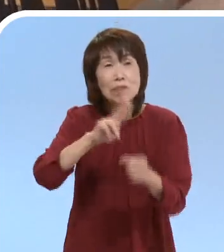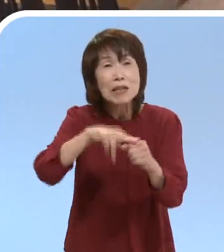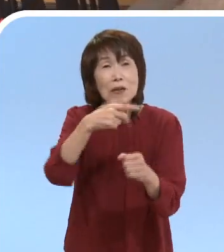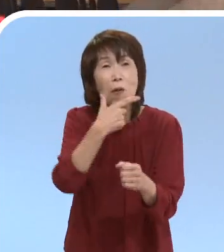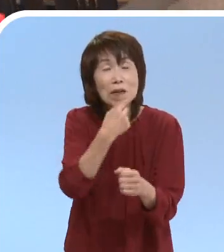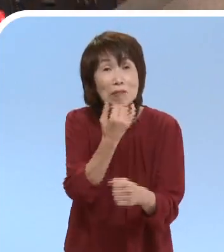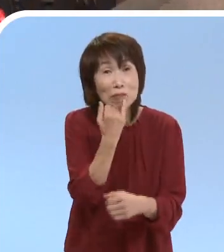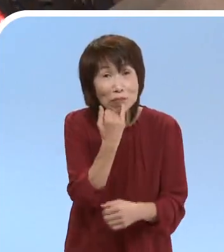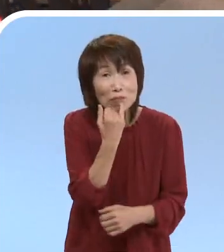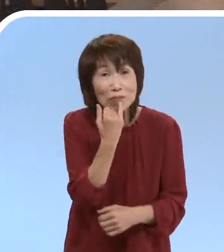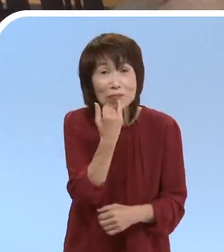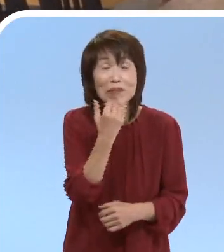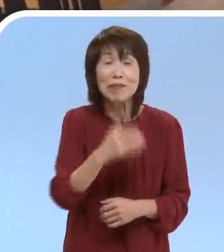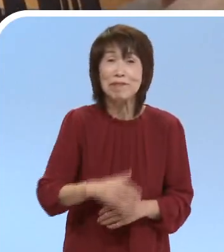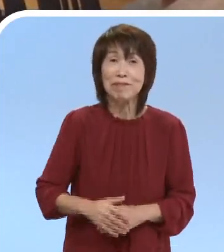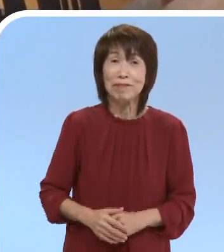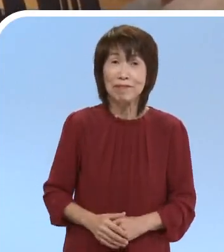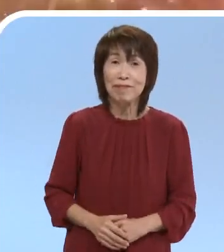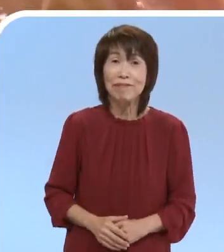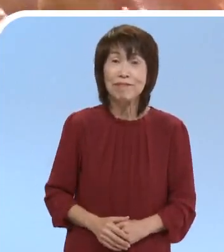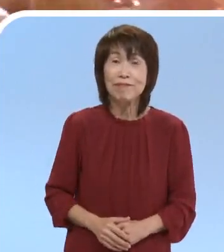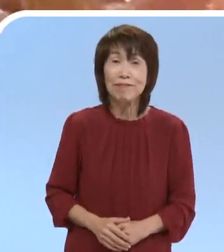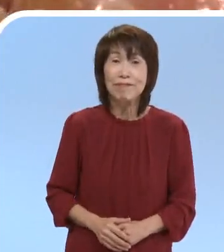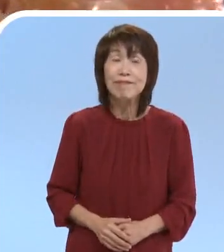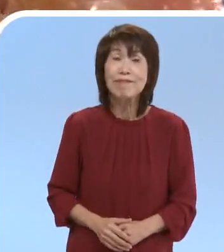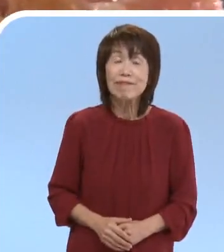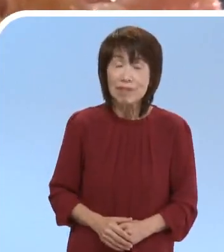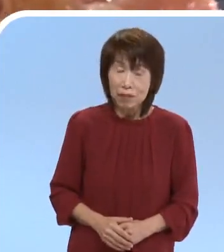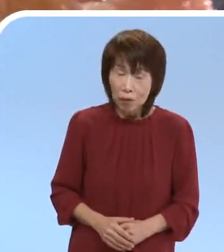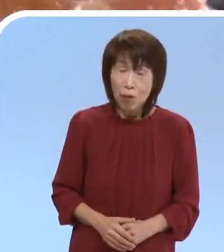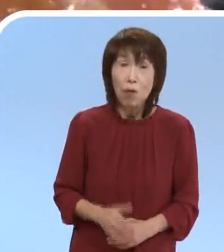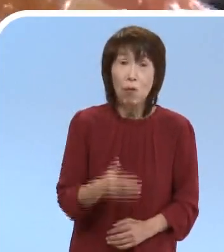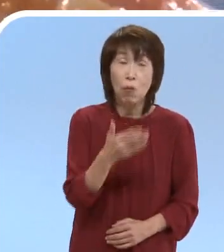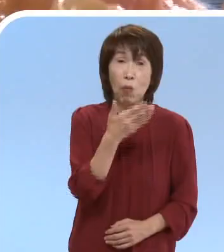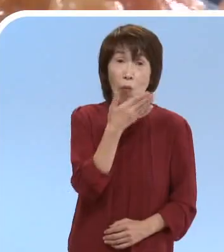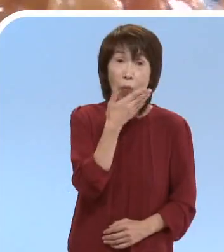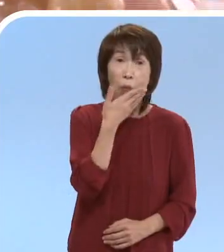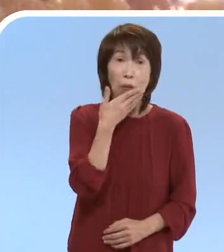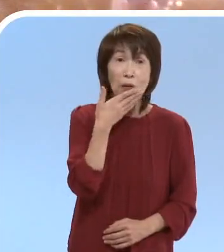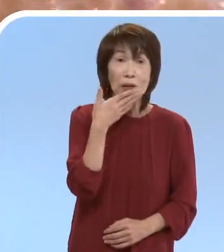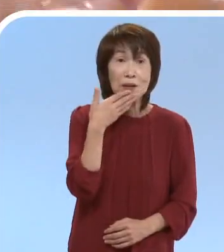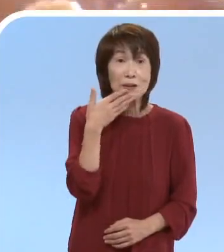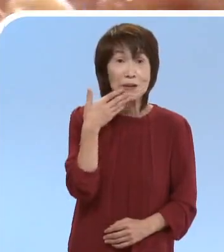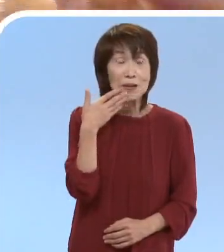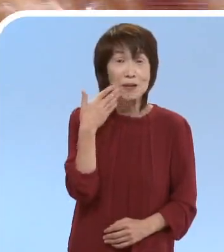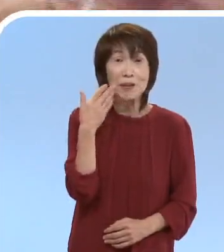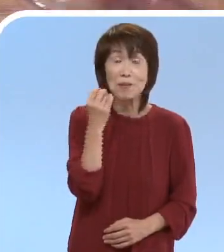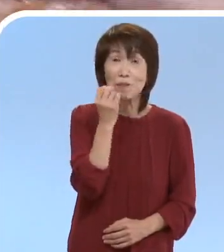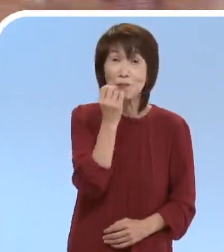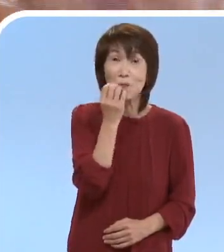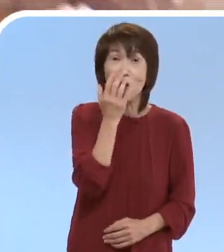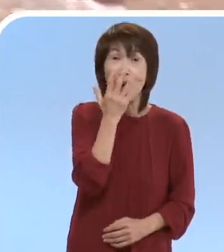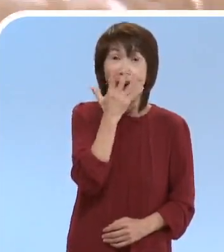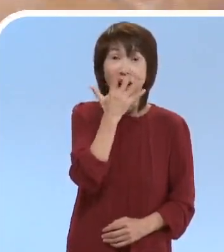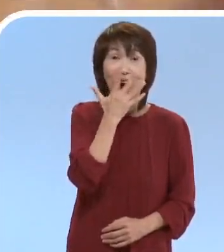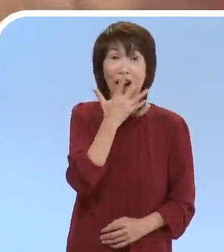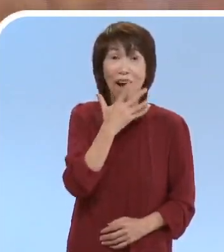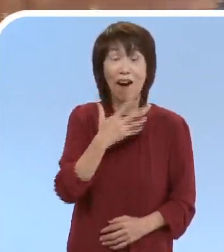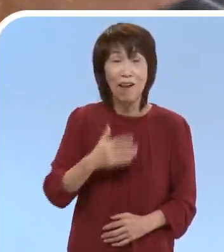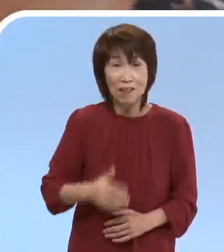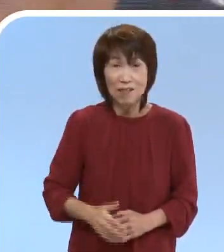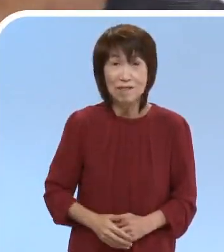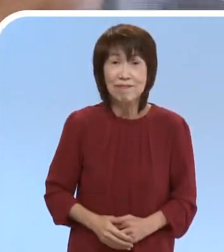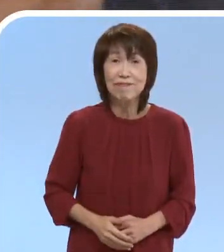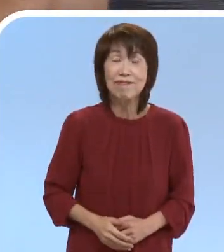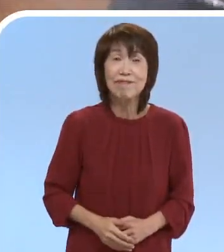ただいてもよろしいですか？ マジで。いや、でも本当においしい、おいしい、ずっとおいしいね、口の中が。これが百日鶏